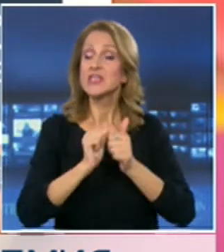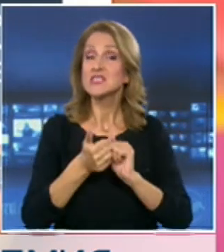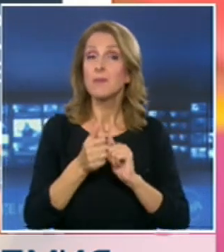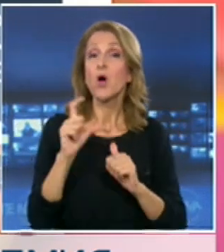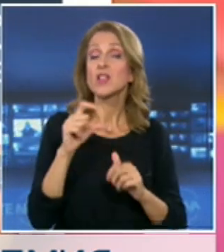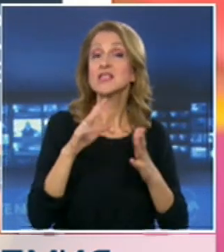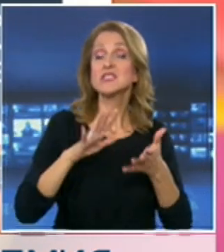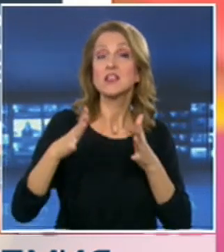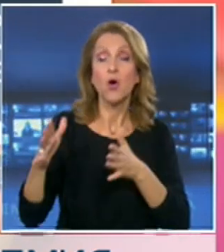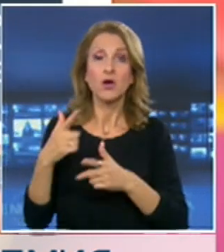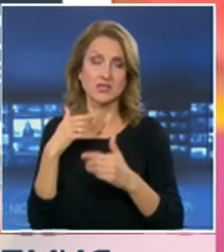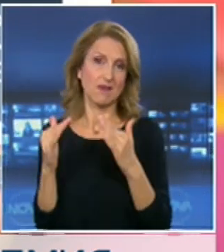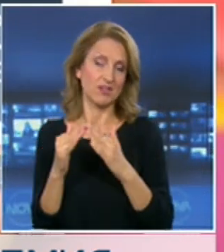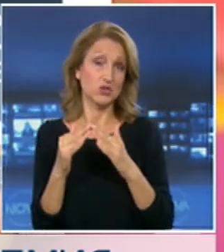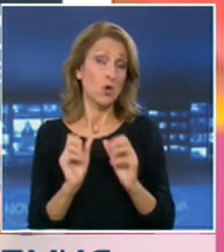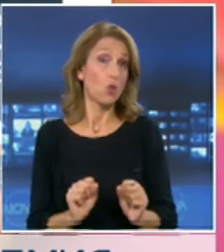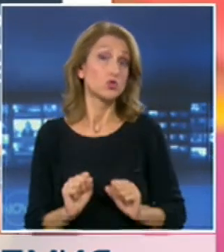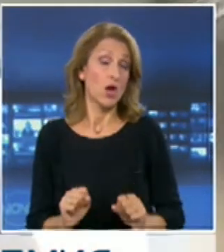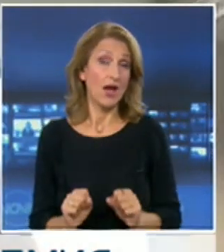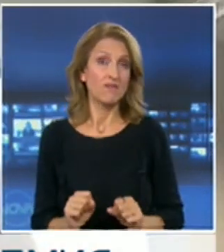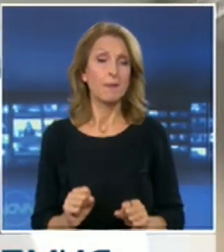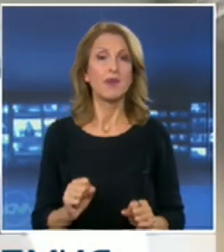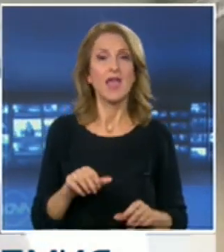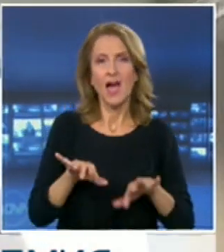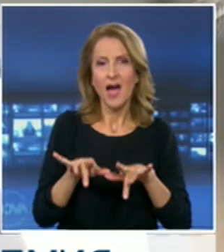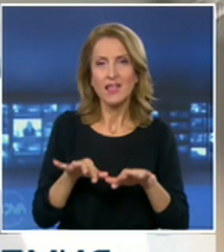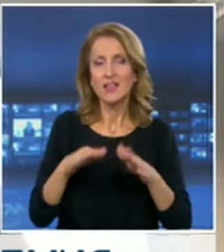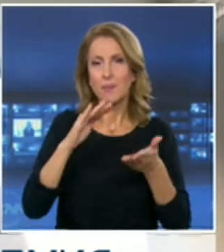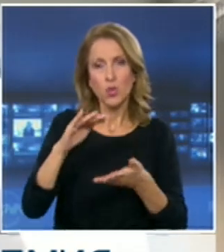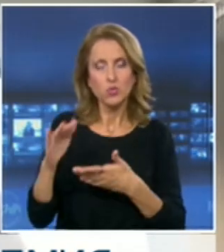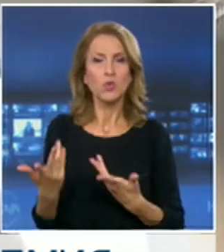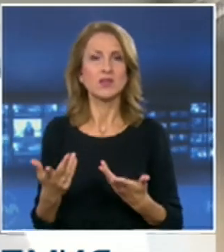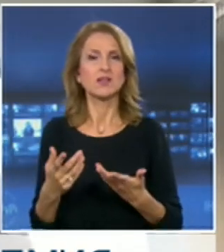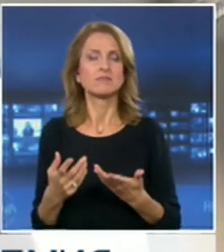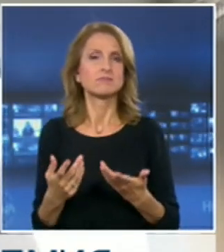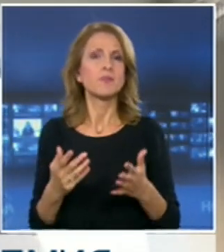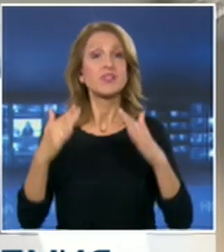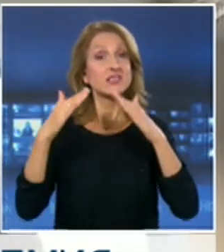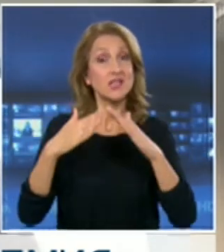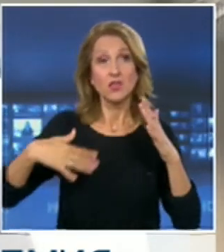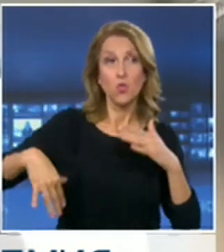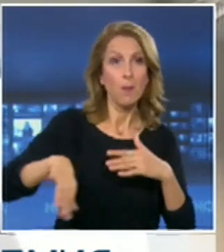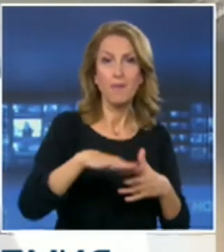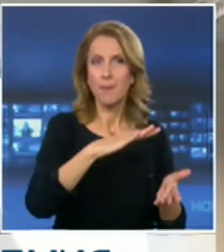Очакваме да имаме търсения в сферата на IT продуктите, на електронните продукти, продукти за дома,